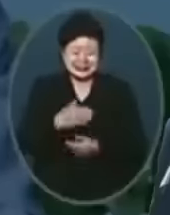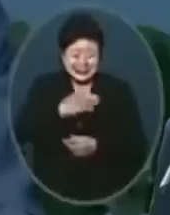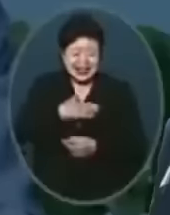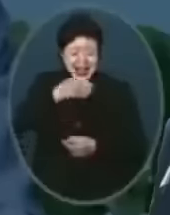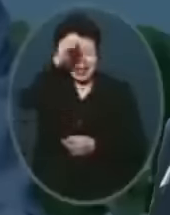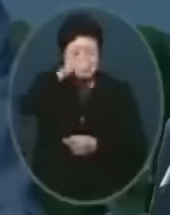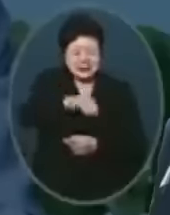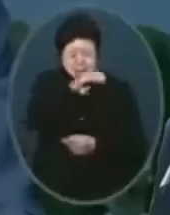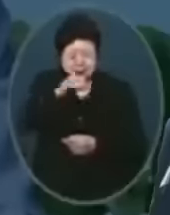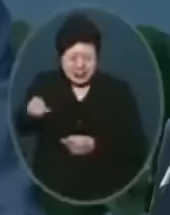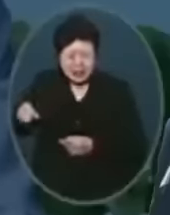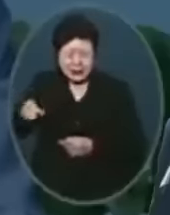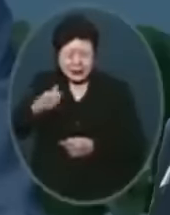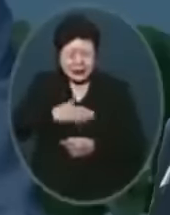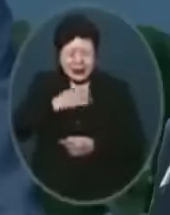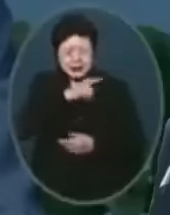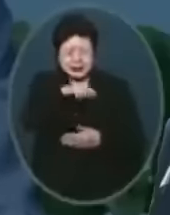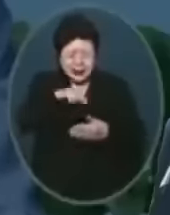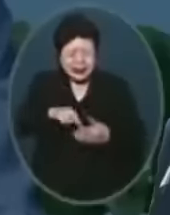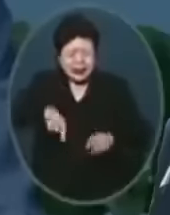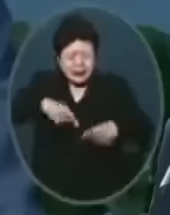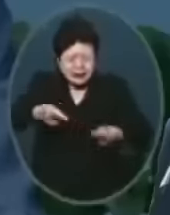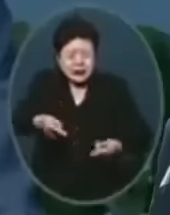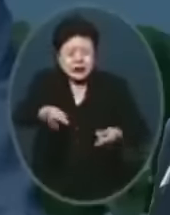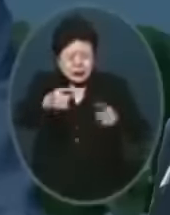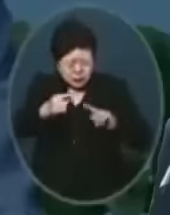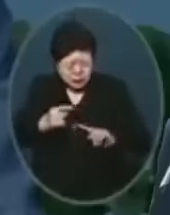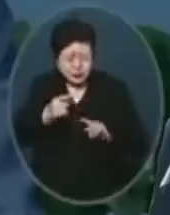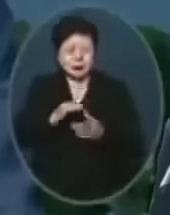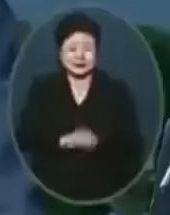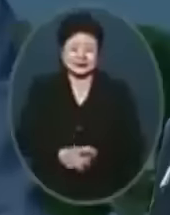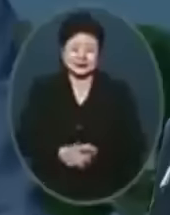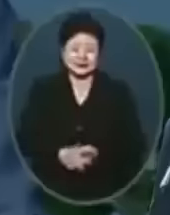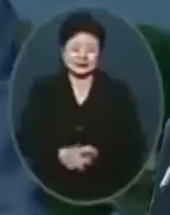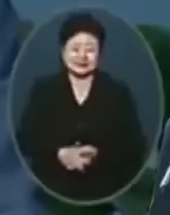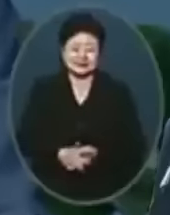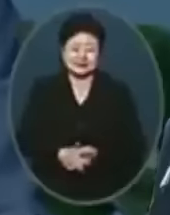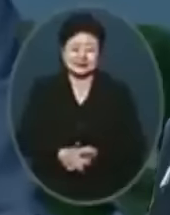내가 십자가 안에 십자가가 내 안에 들어와야 됩니다.